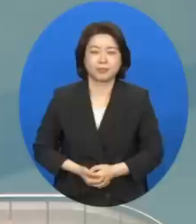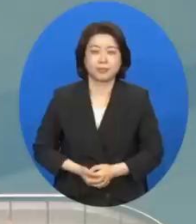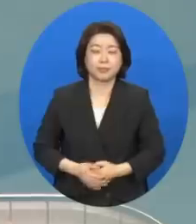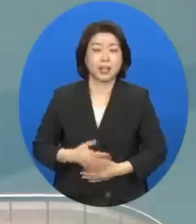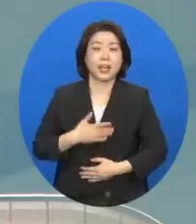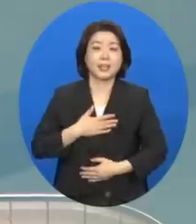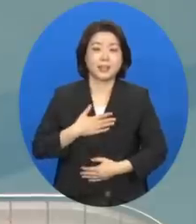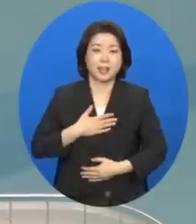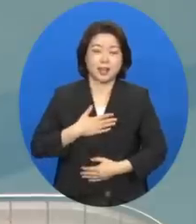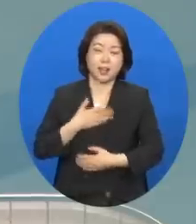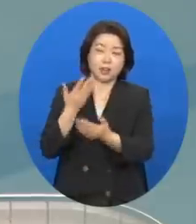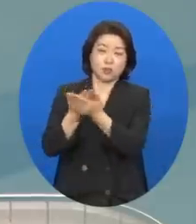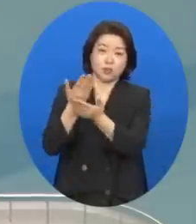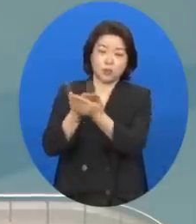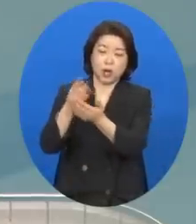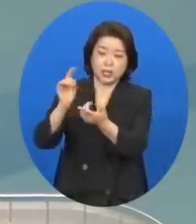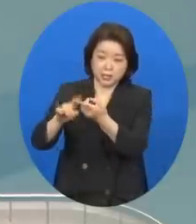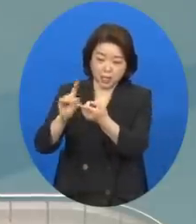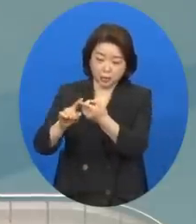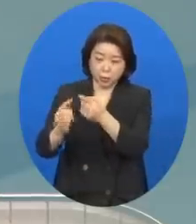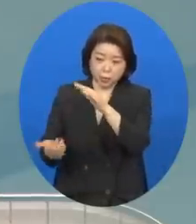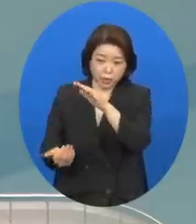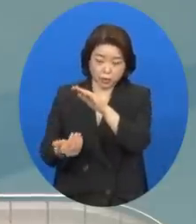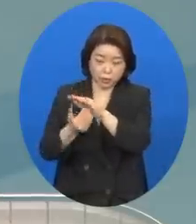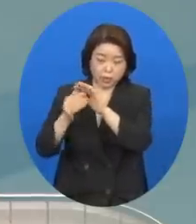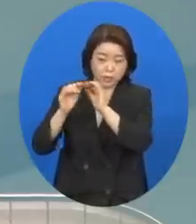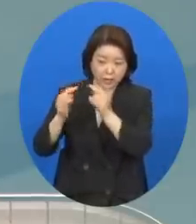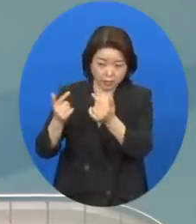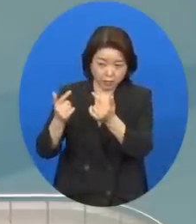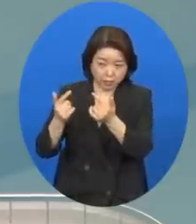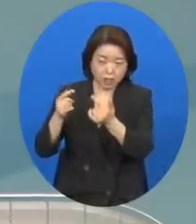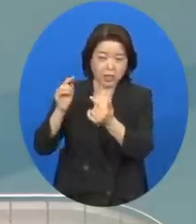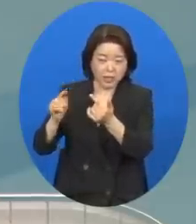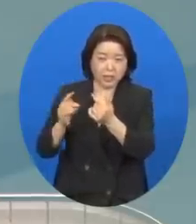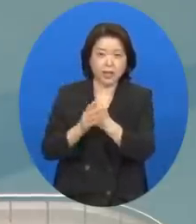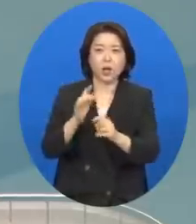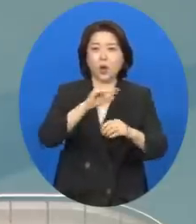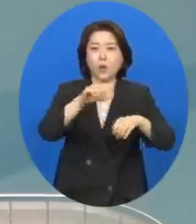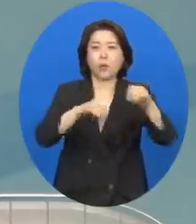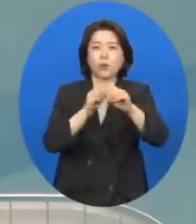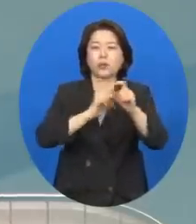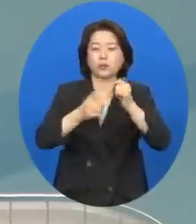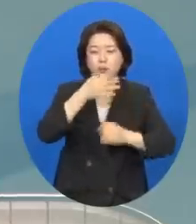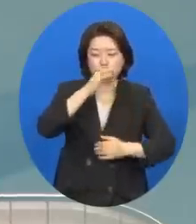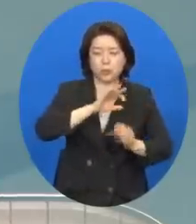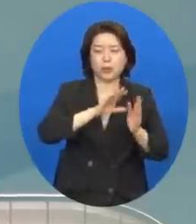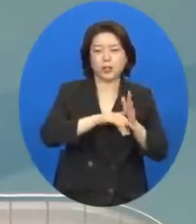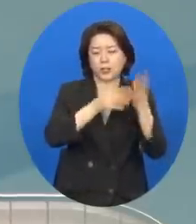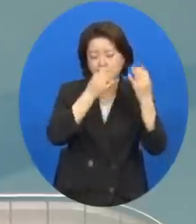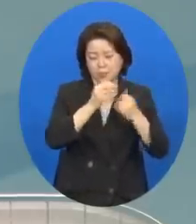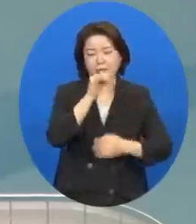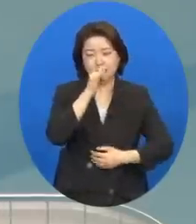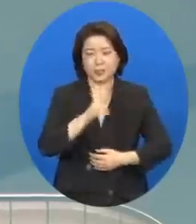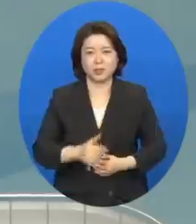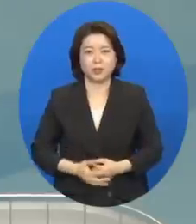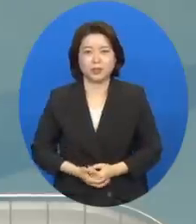내가 구하는 대로 이루어지지 않은 것이 내게 유익할 때가 얼마나 많은지 아십니까?